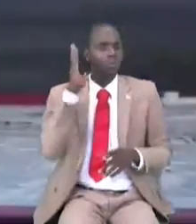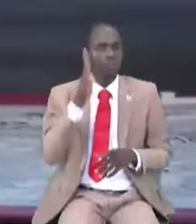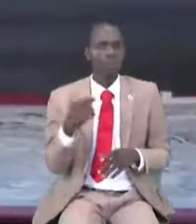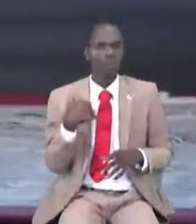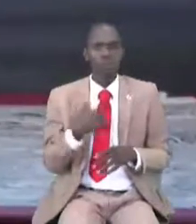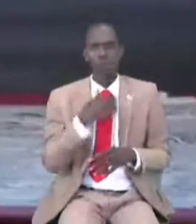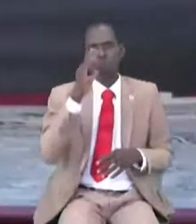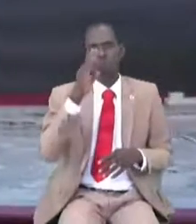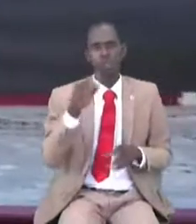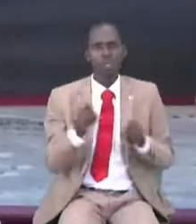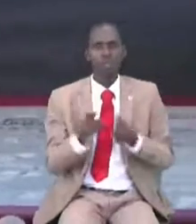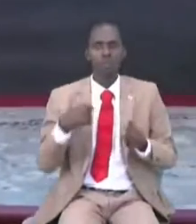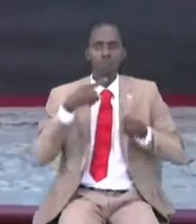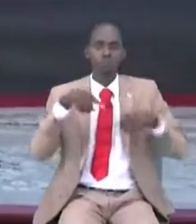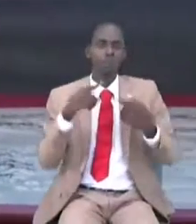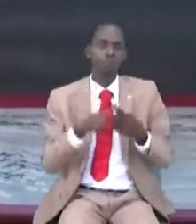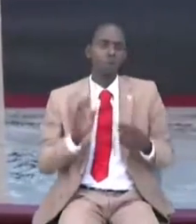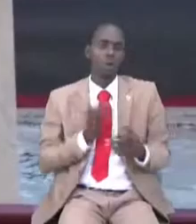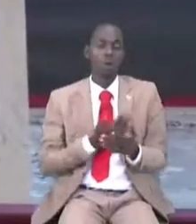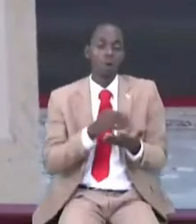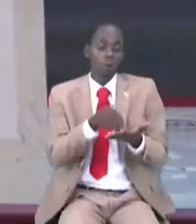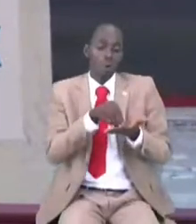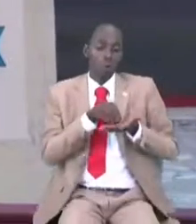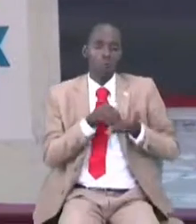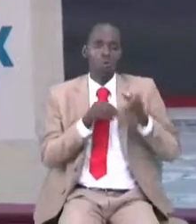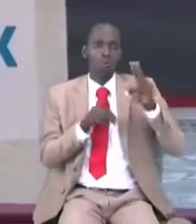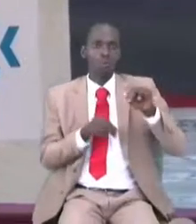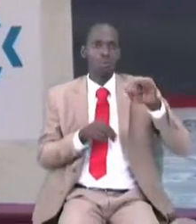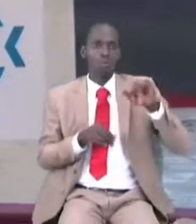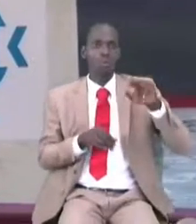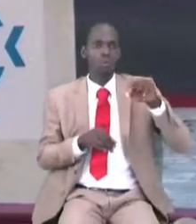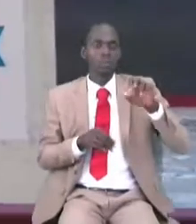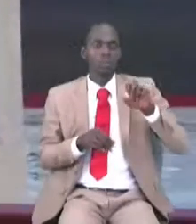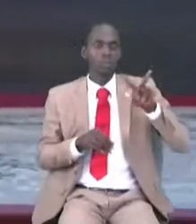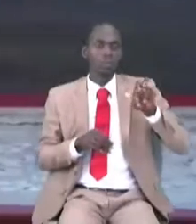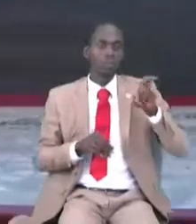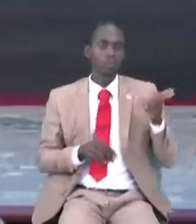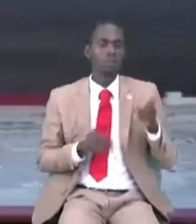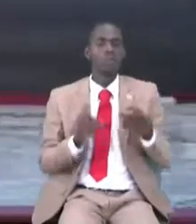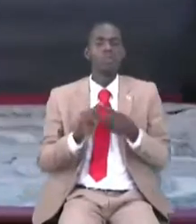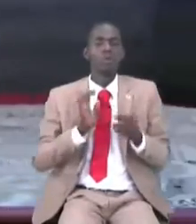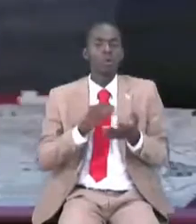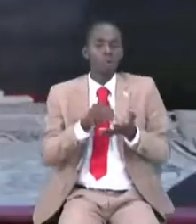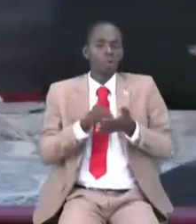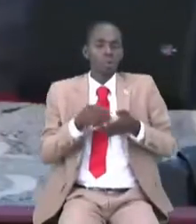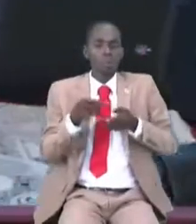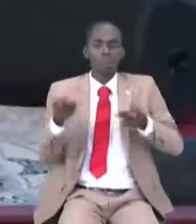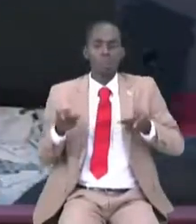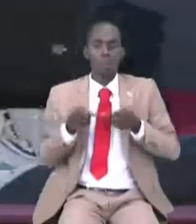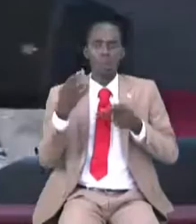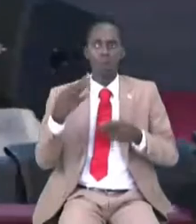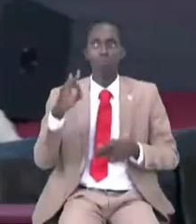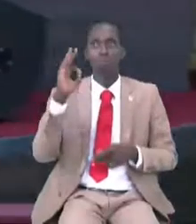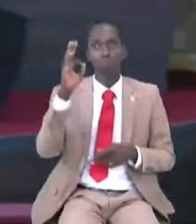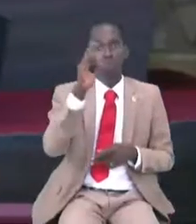à notre point de ministère. Voyons, ceci c'est